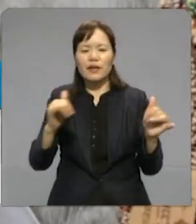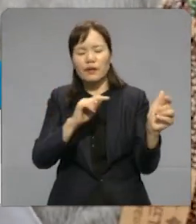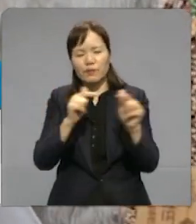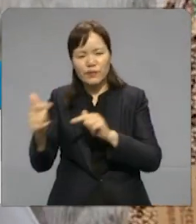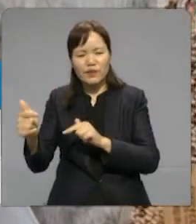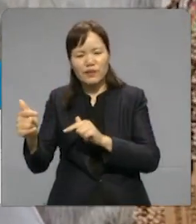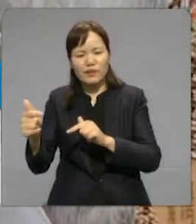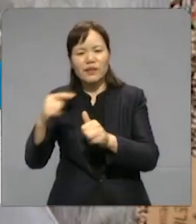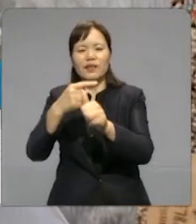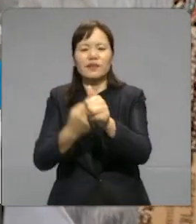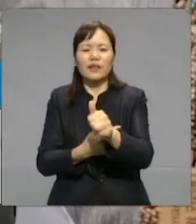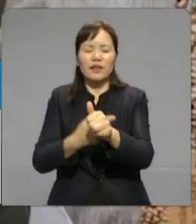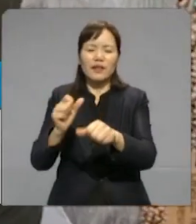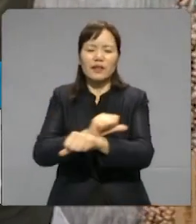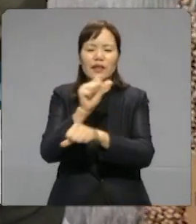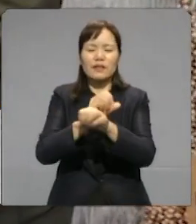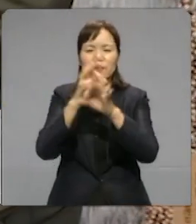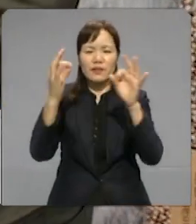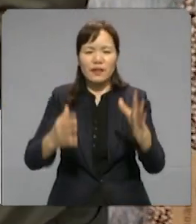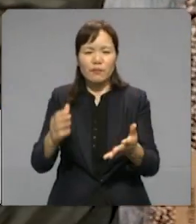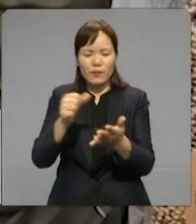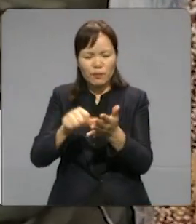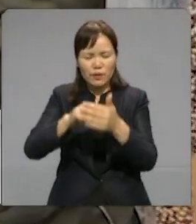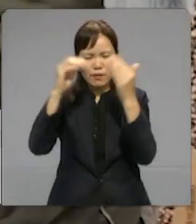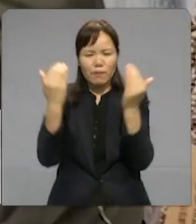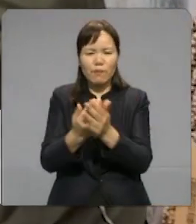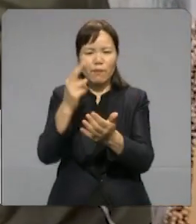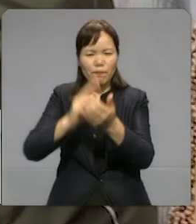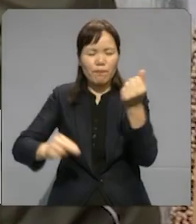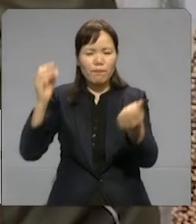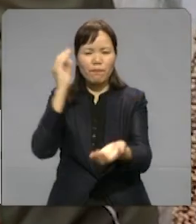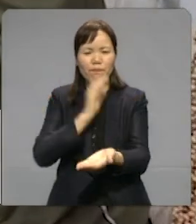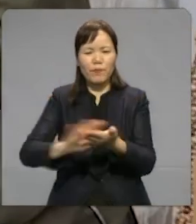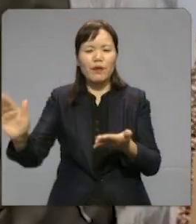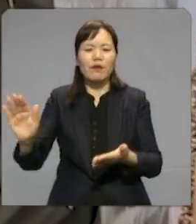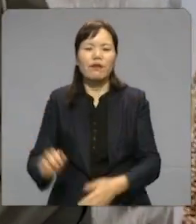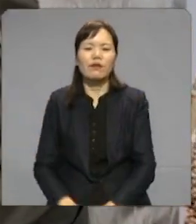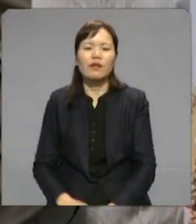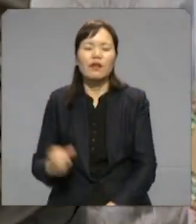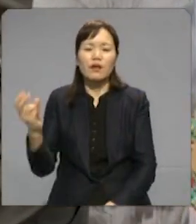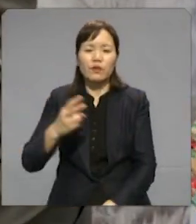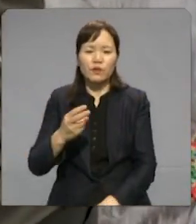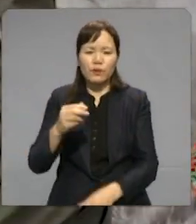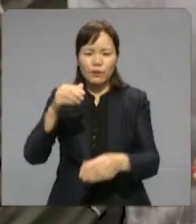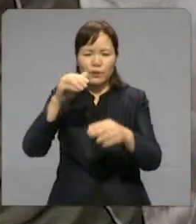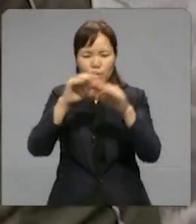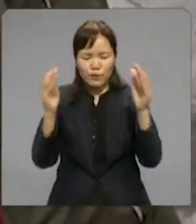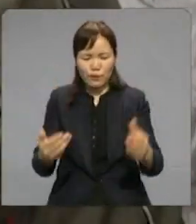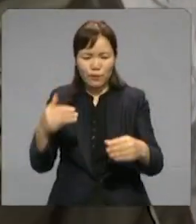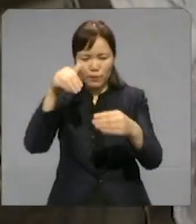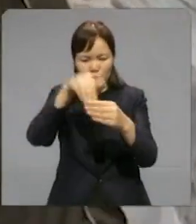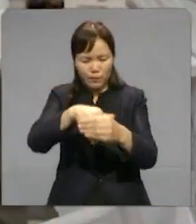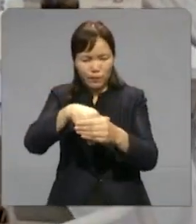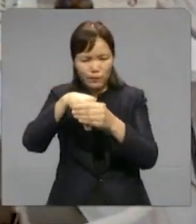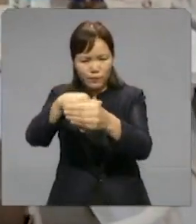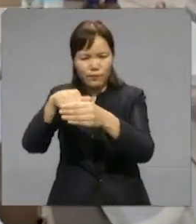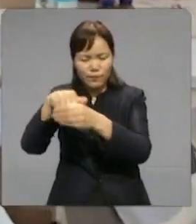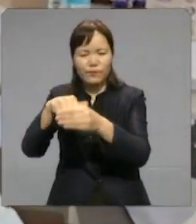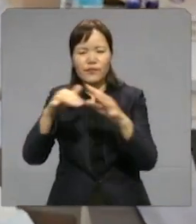만에 뜨거의 작품들이 완판되었습니다. 또한 선뜻 기부금을 모금함에 넣는 분들도